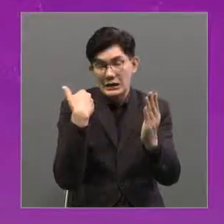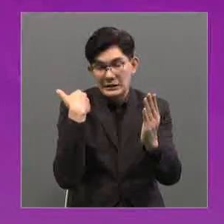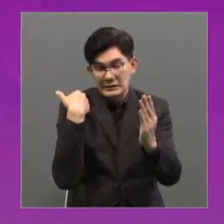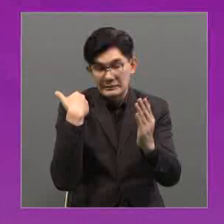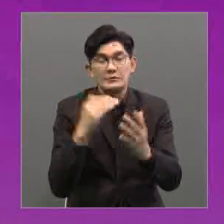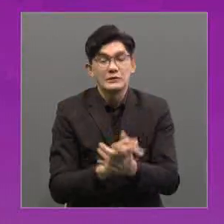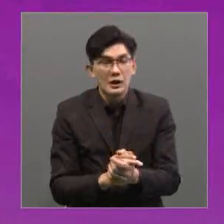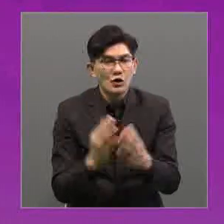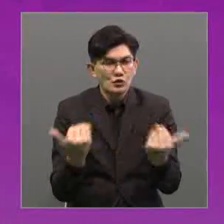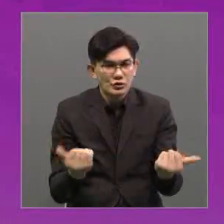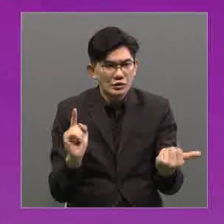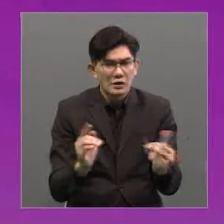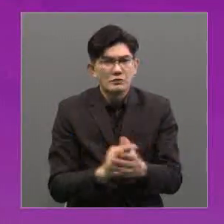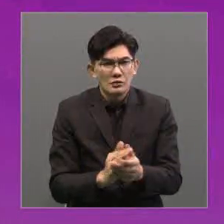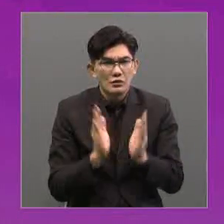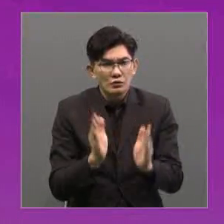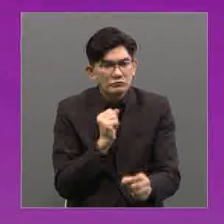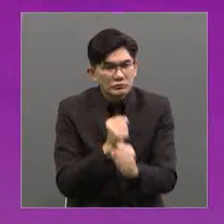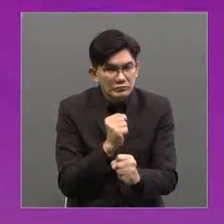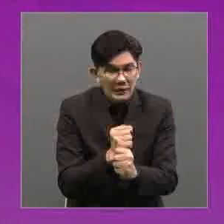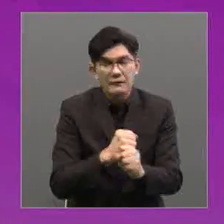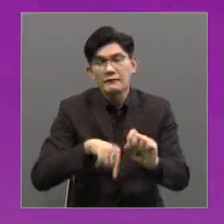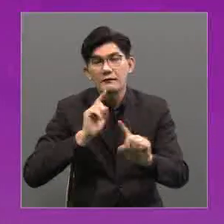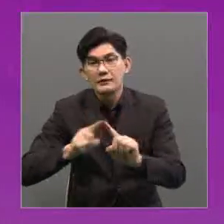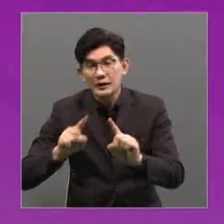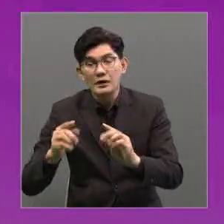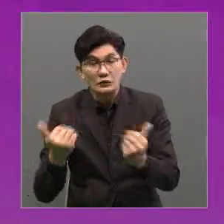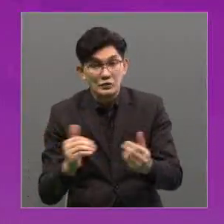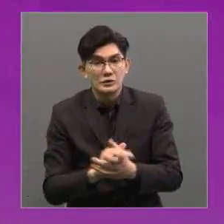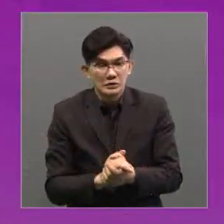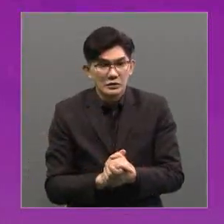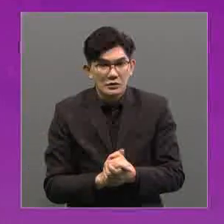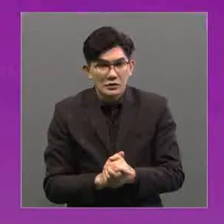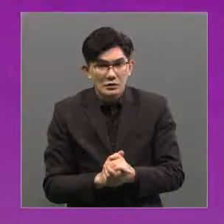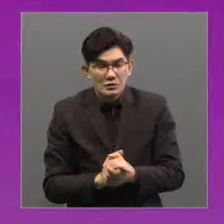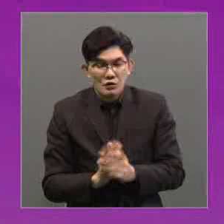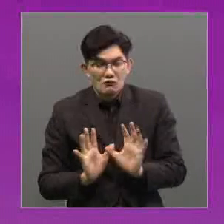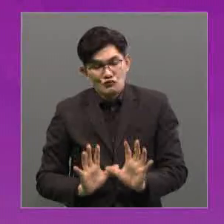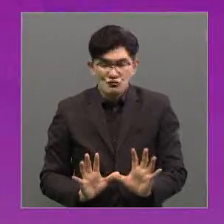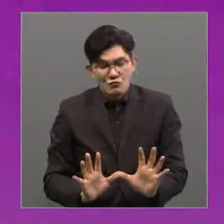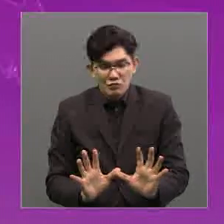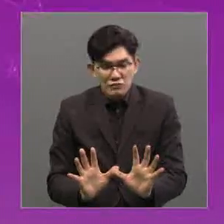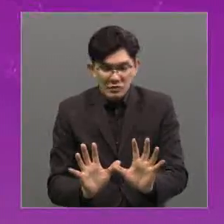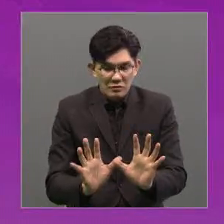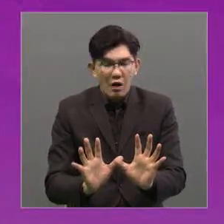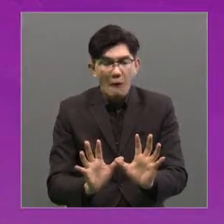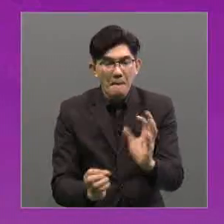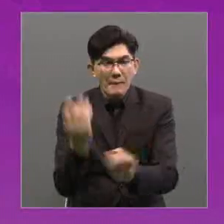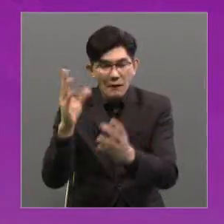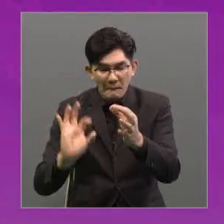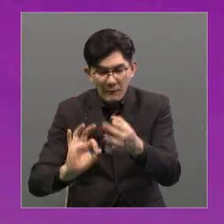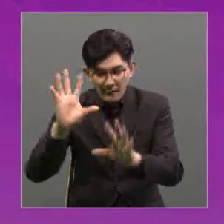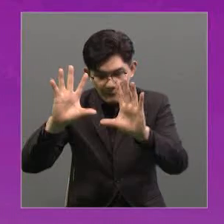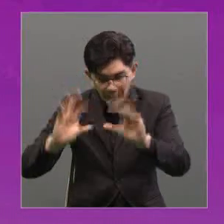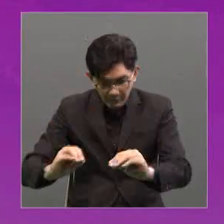ราชบุรีค่ะก็จำนำกำลังภาคพื้นดินนี่แหละค่ะแล้วก็ชุดเสือไฟเดินเท้าเข้าไปดับไฟป่าเป็นการ